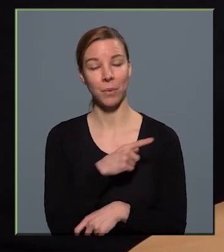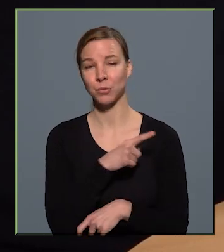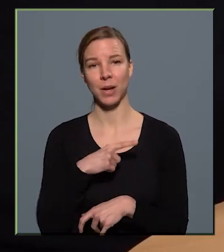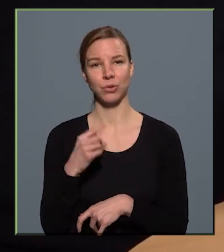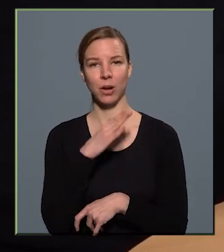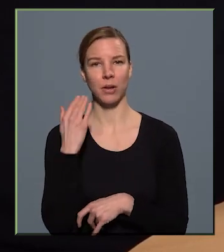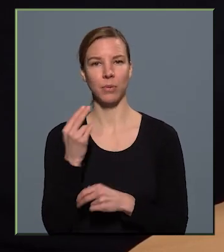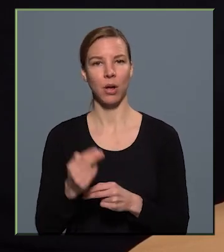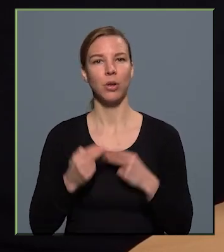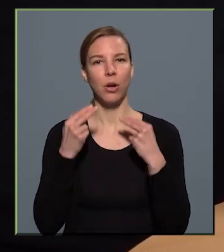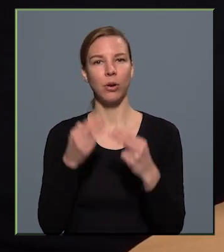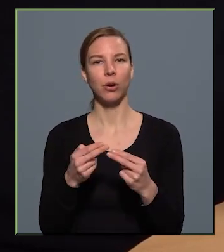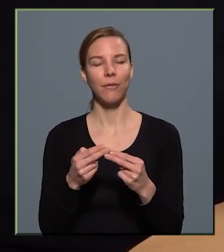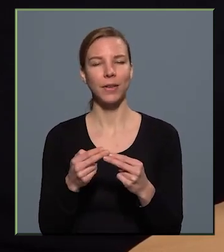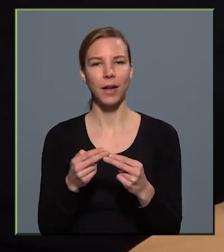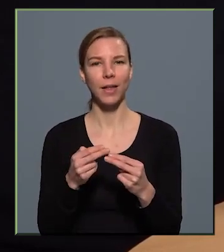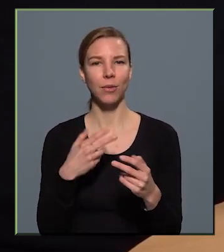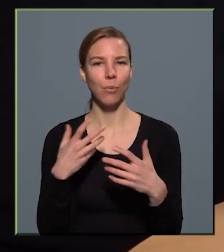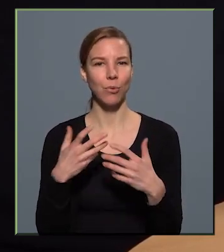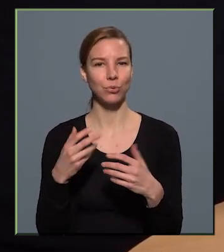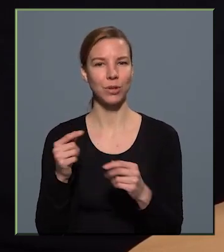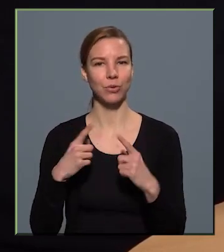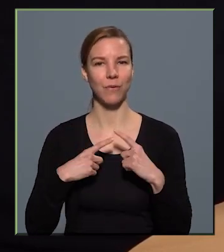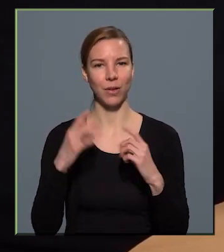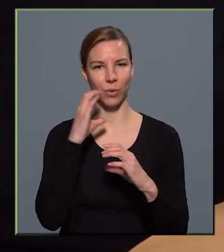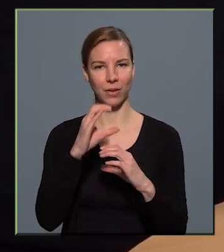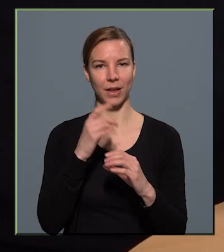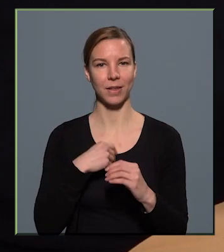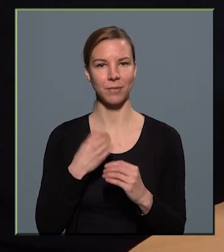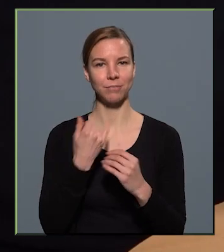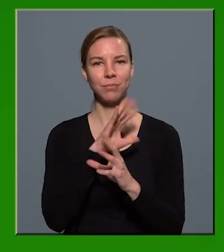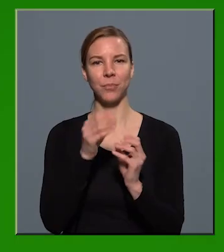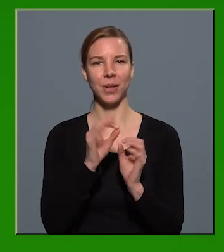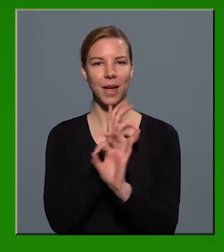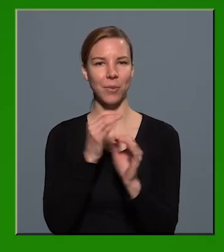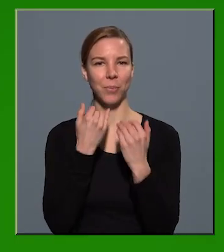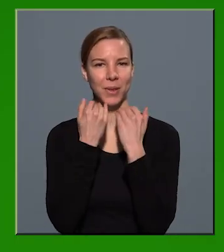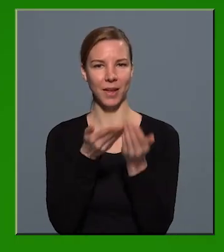következő műsorunkra is várjuk önöket. Addig is minden jót mindenkinek!